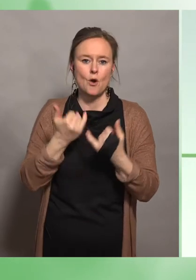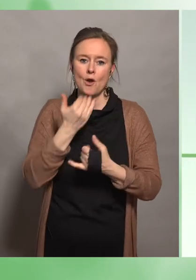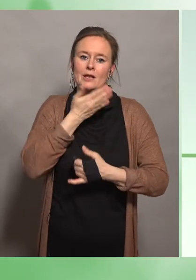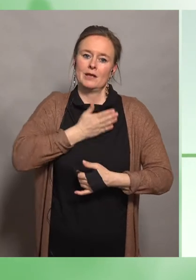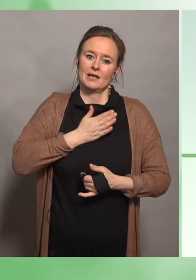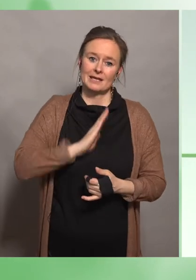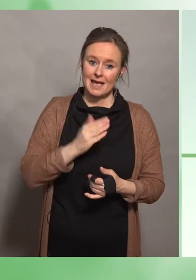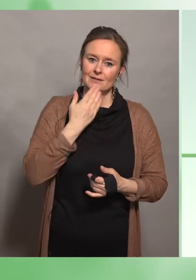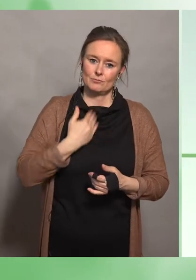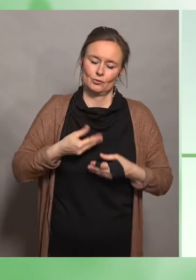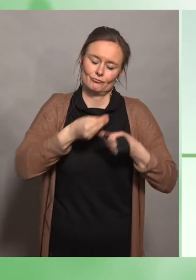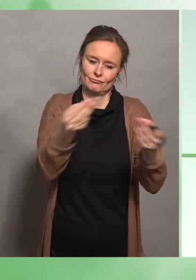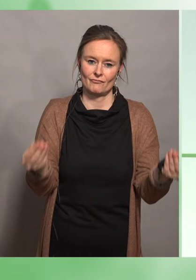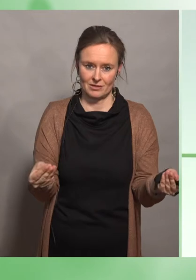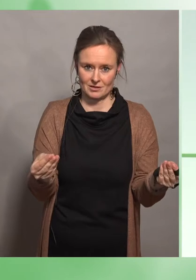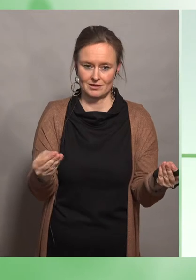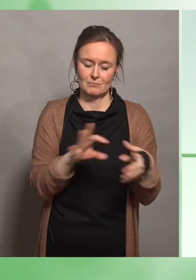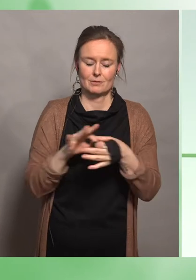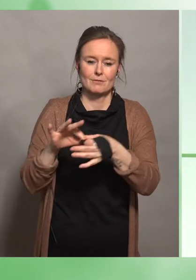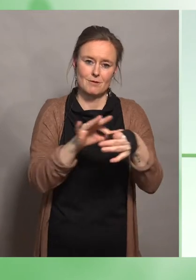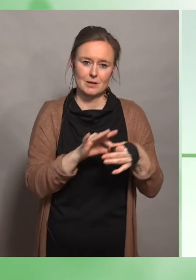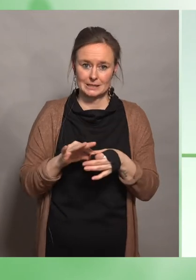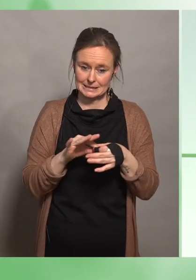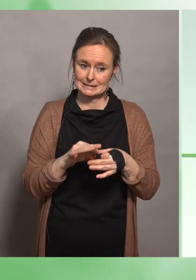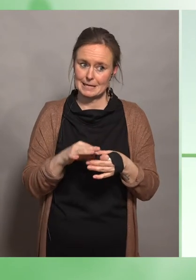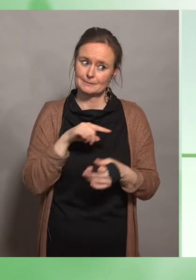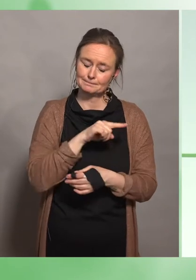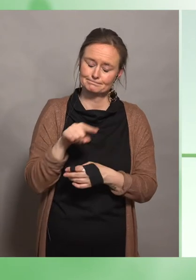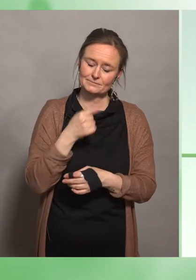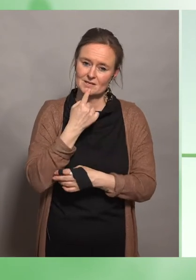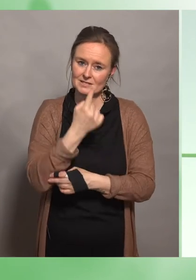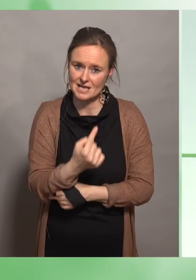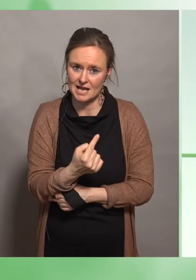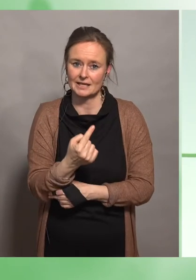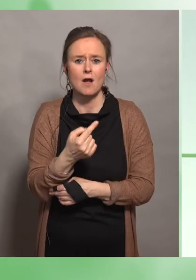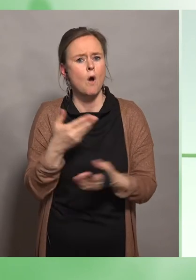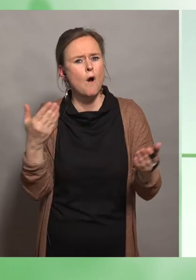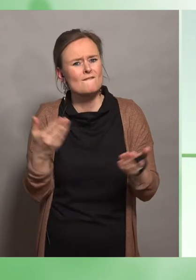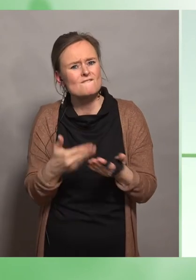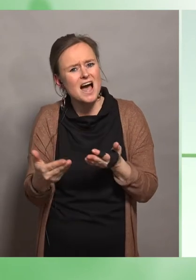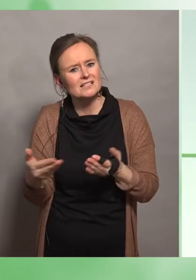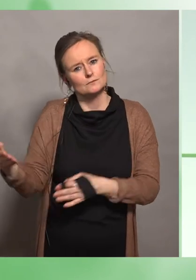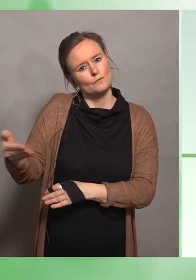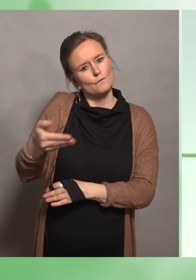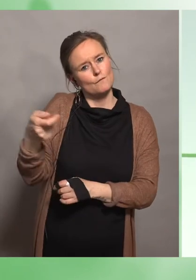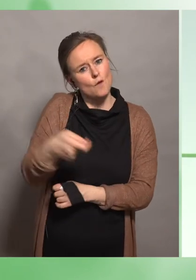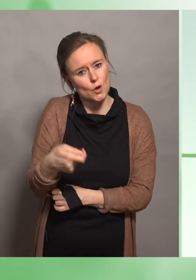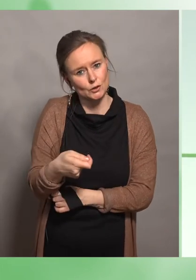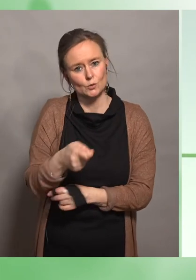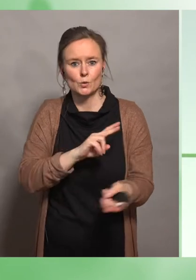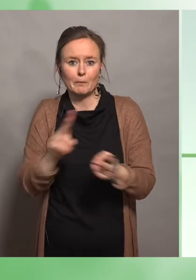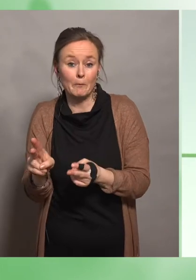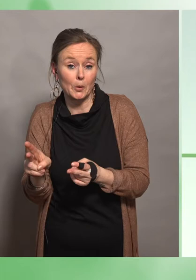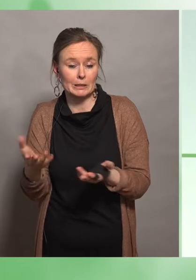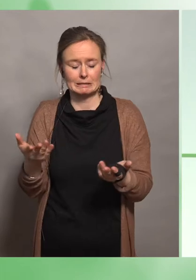weitergeben. Wir haben Organisationen, die Ihnen sagen, welche Förderungen, welche Möglichkeiten es